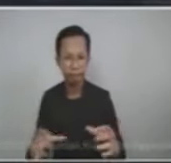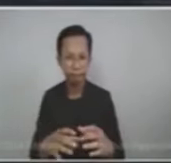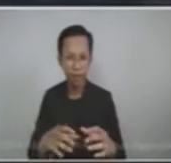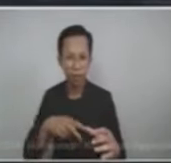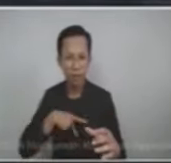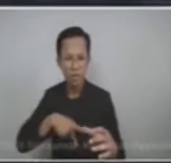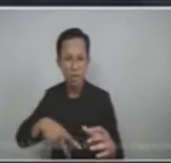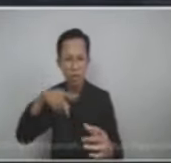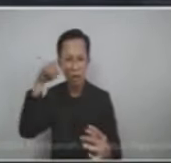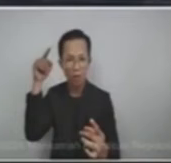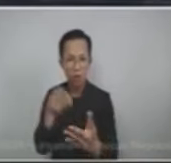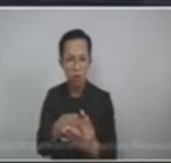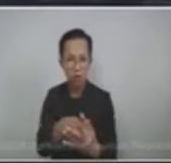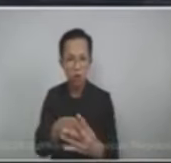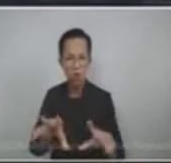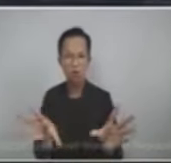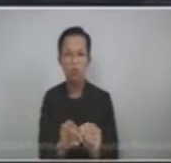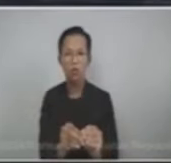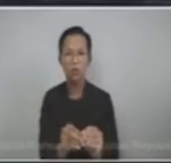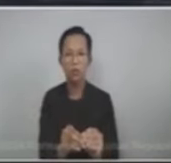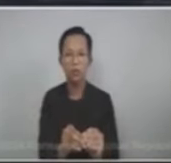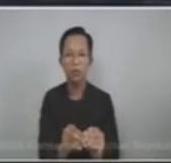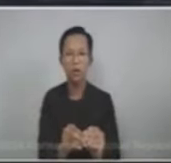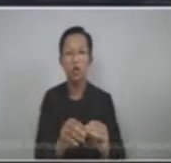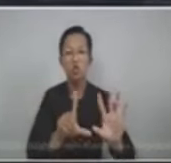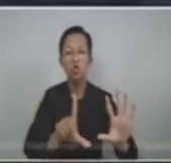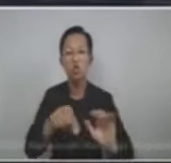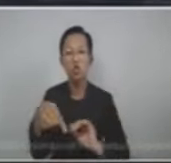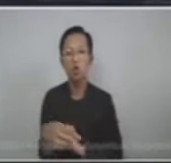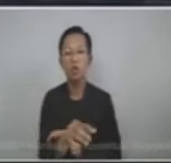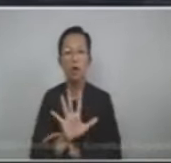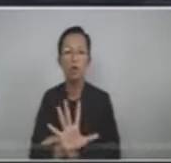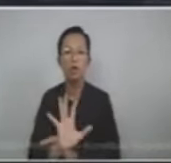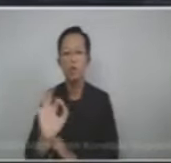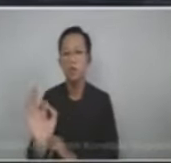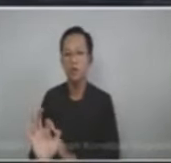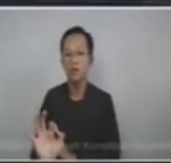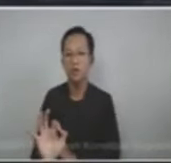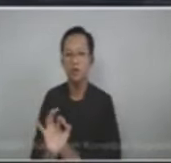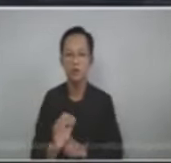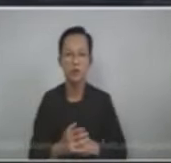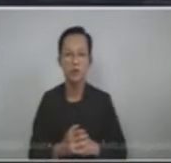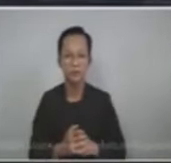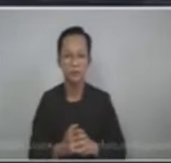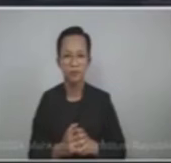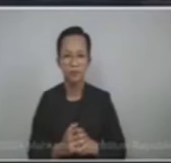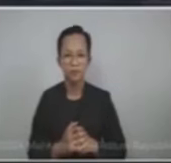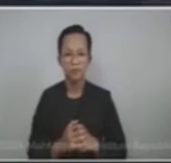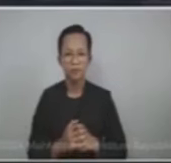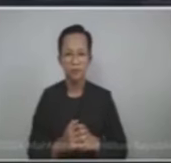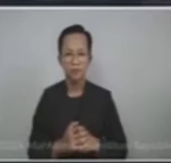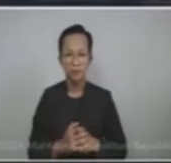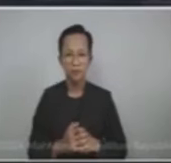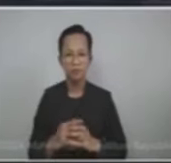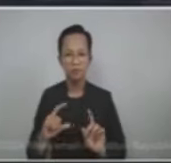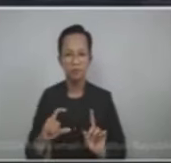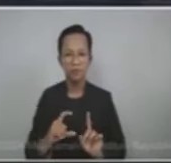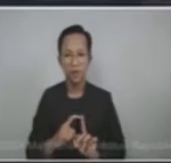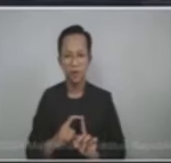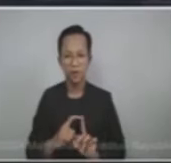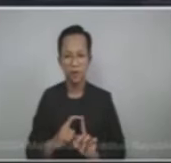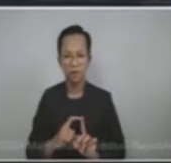memperoleh suara sah paling sedikit 7,5% di kabupaten atau kota tersebut D kabupaten